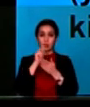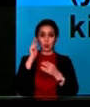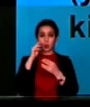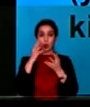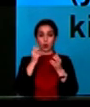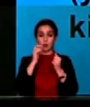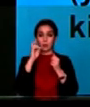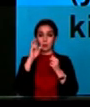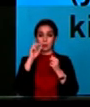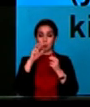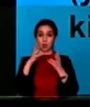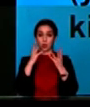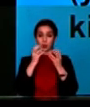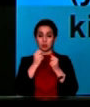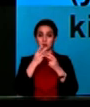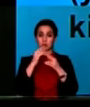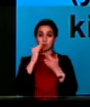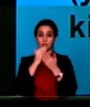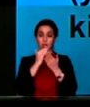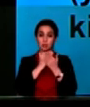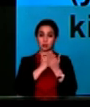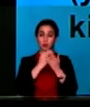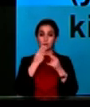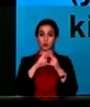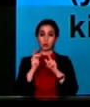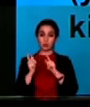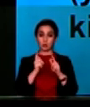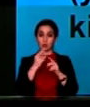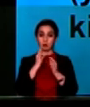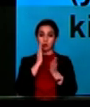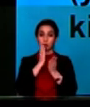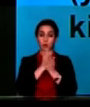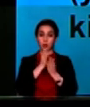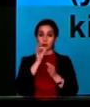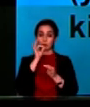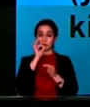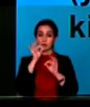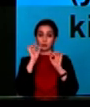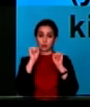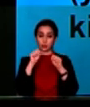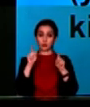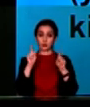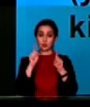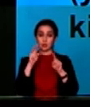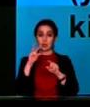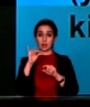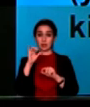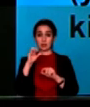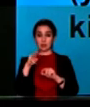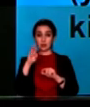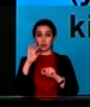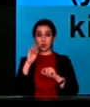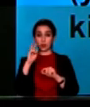hisoblab chiqarib beradigan, demak, dastur tuzilsin. Yo'llanma sifatida sizga shuni aytishim mumkinki, list box